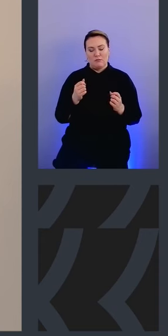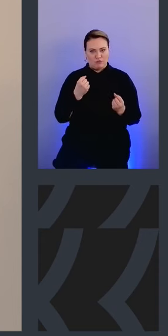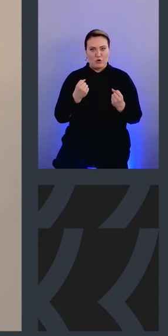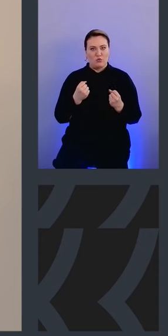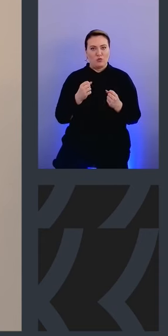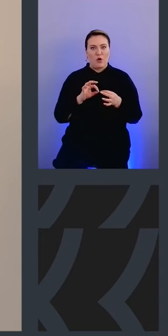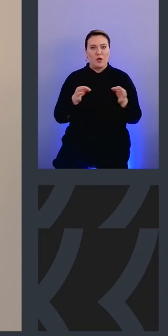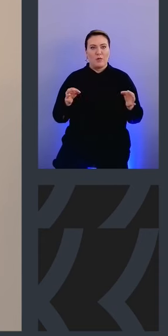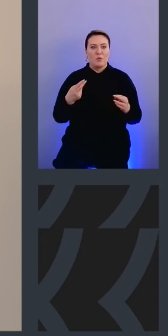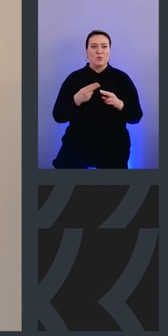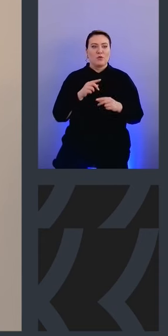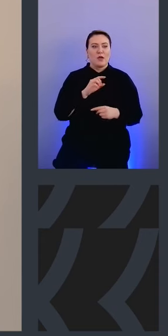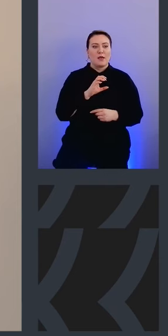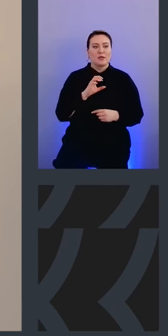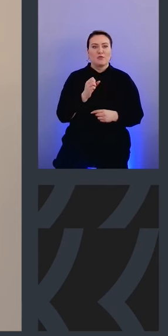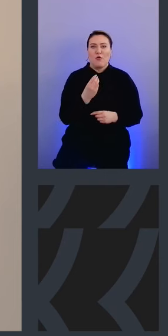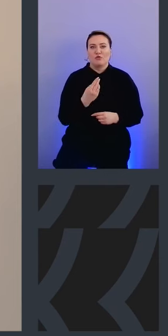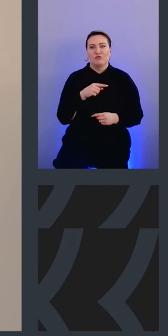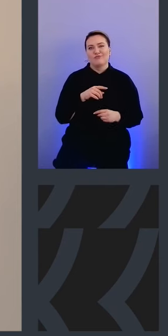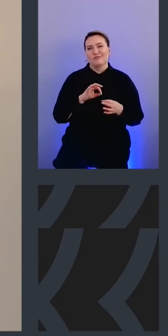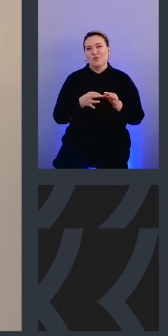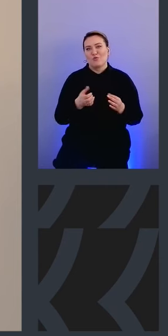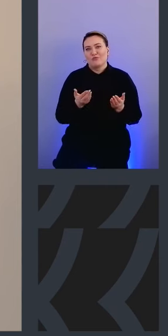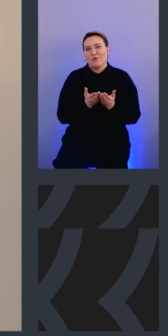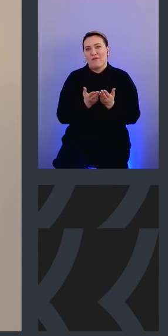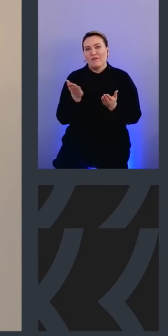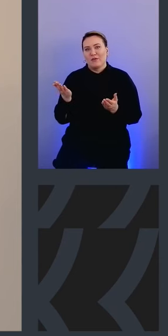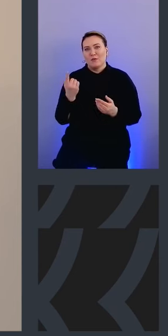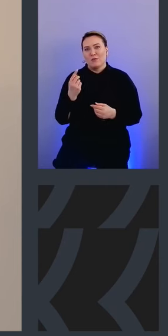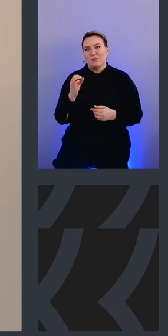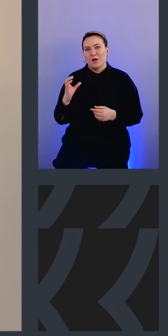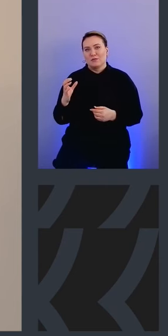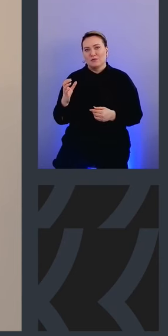Поэтому здесь с SSH сейчас сложно сравнивать, честно.